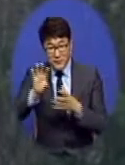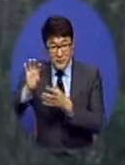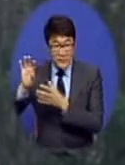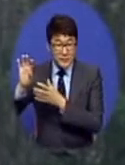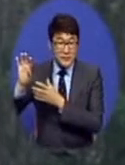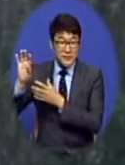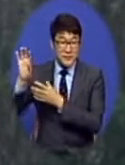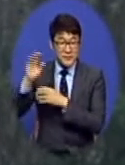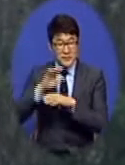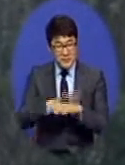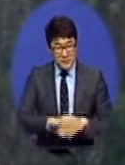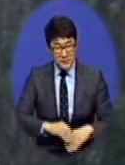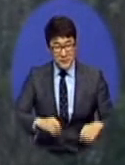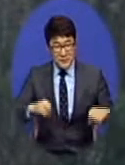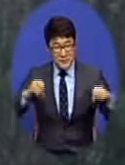날려버린